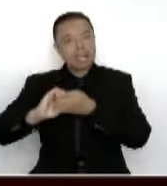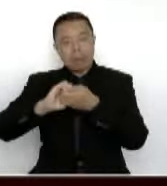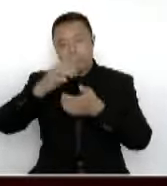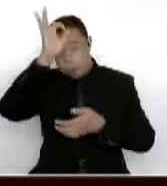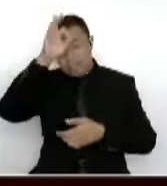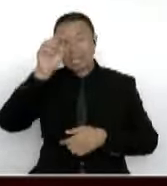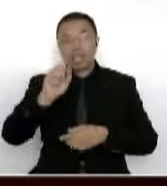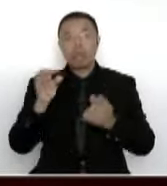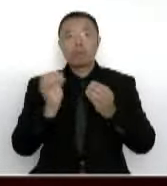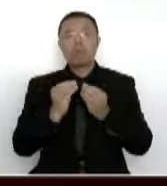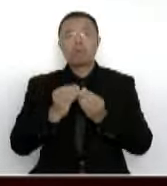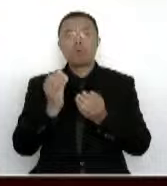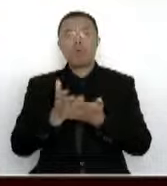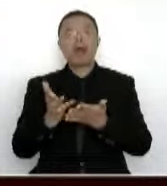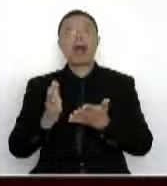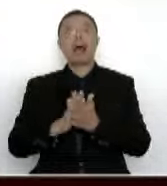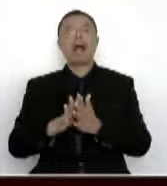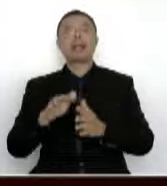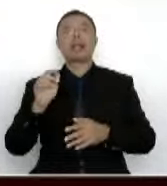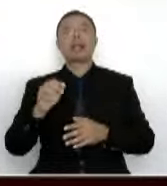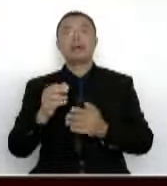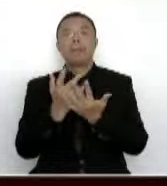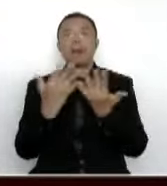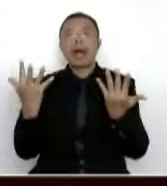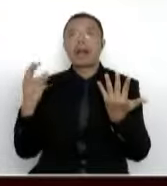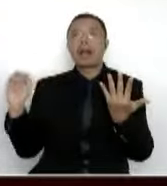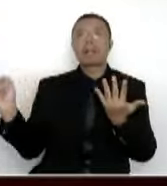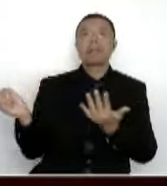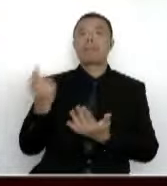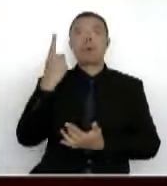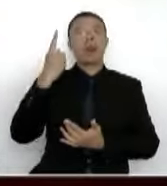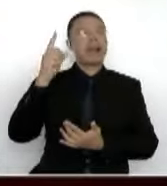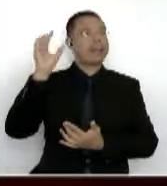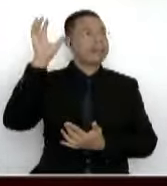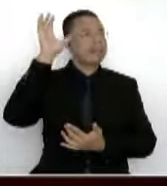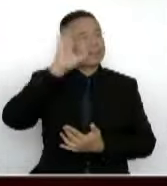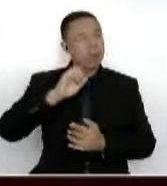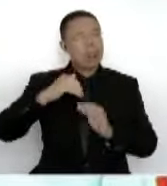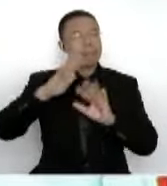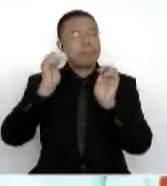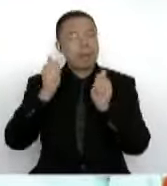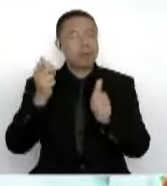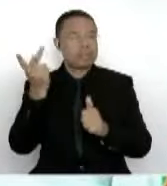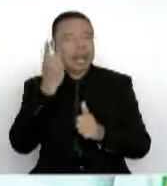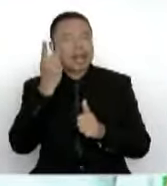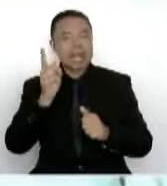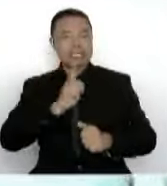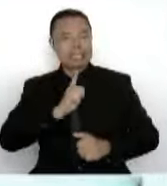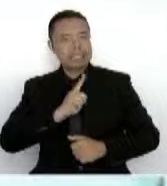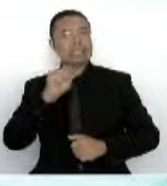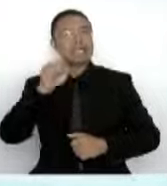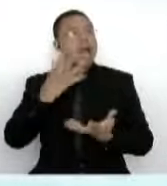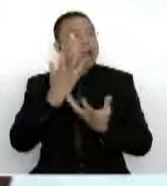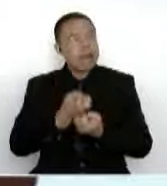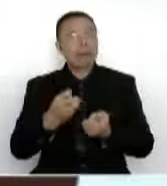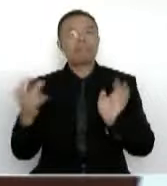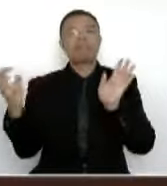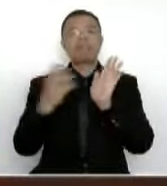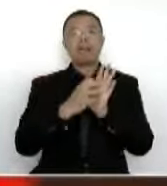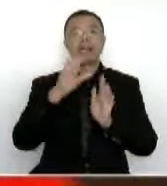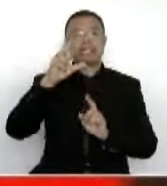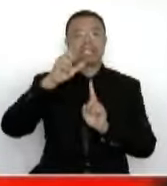itu membuat swasensor di masyarakat akan menjadi semakin baik dan inilah yang diharapkan dengan dipasang